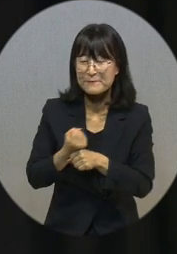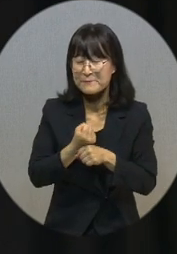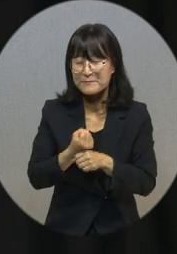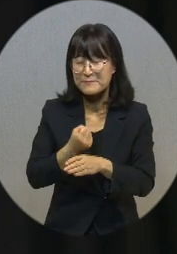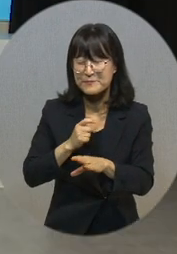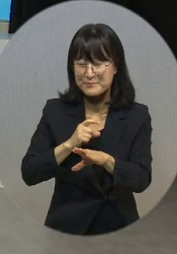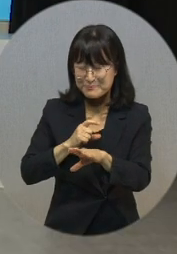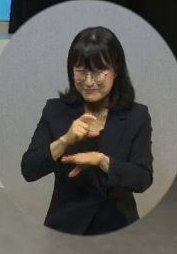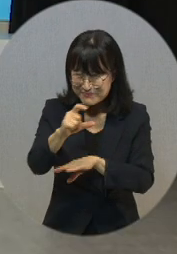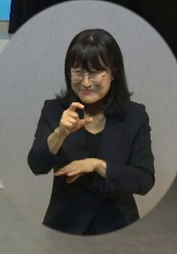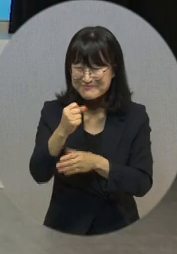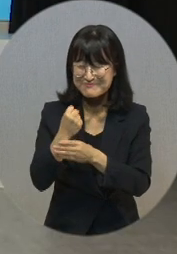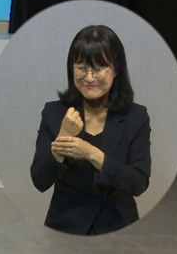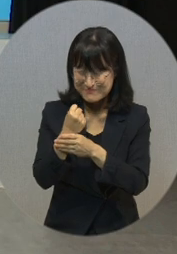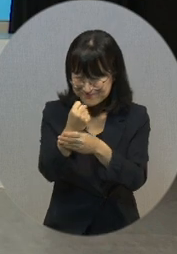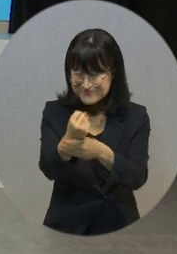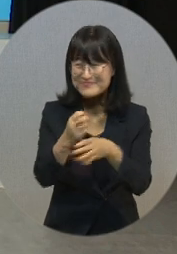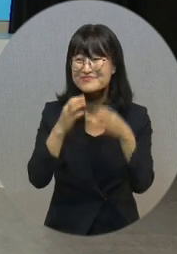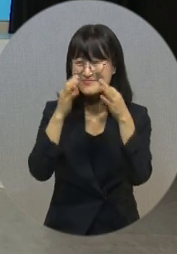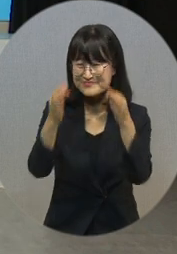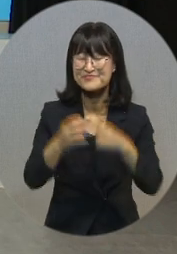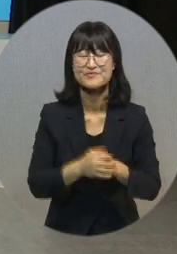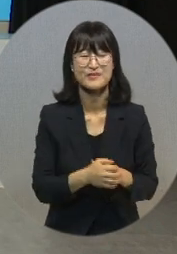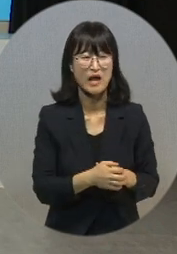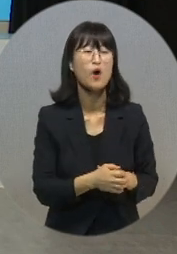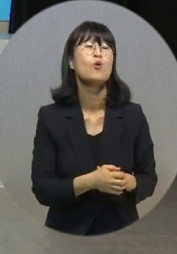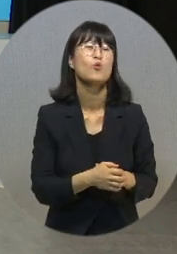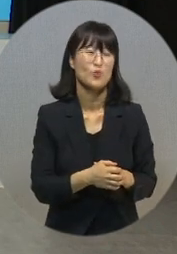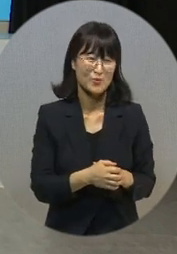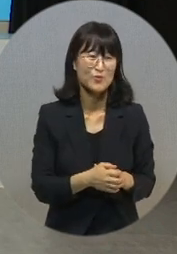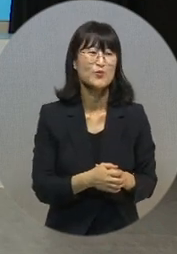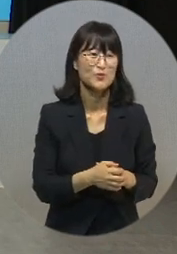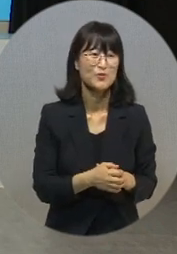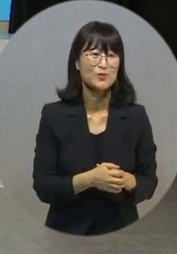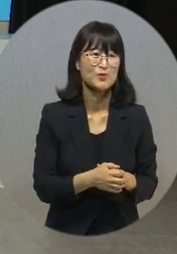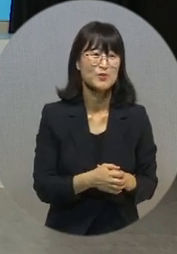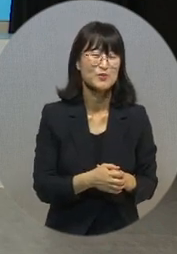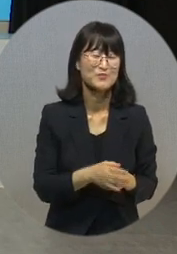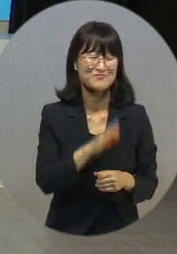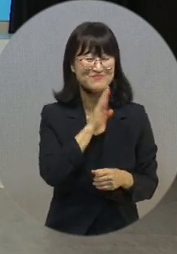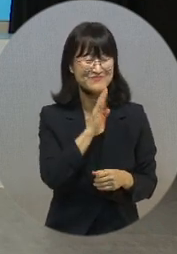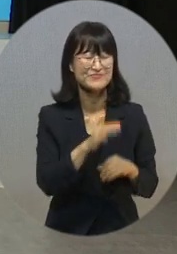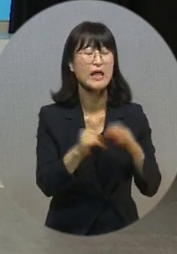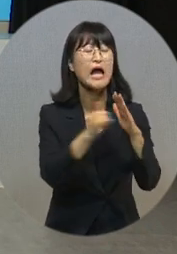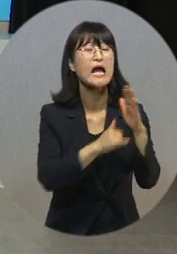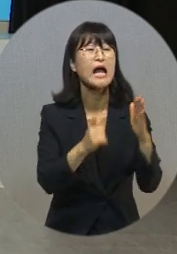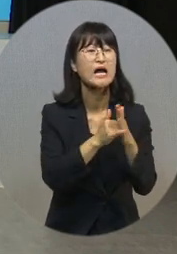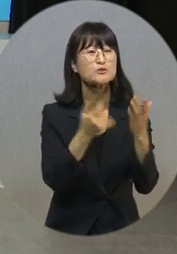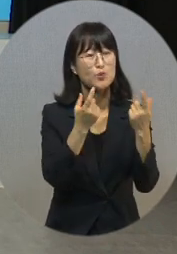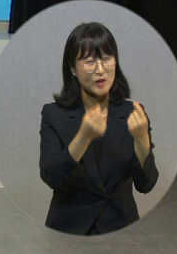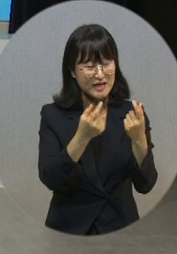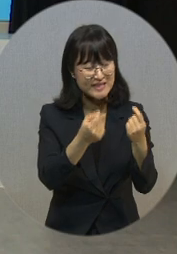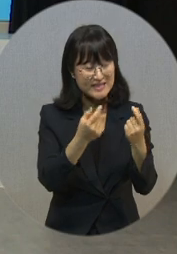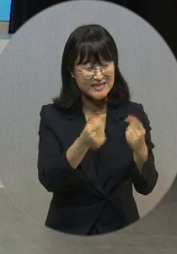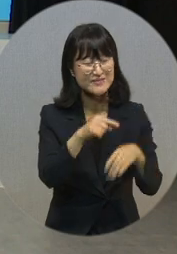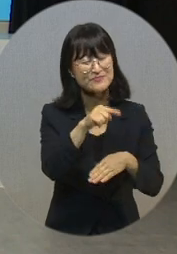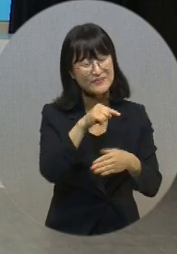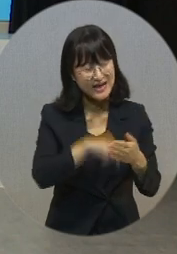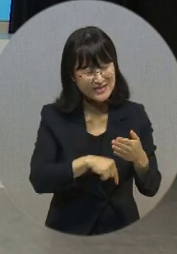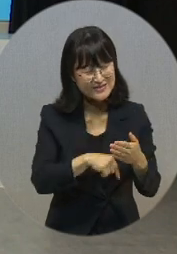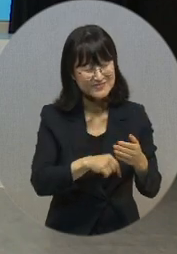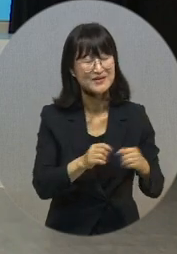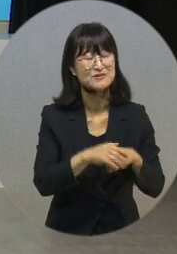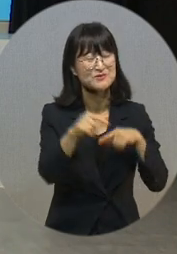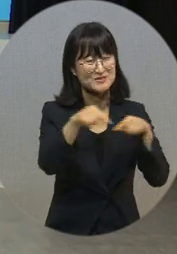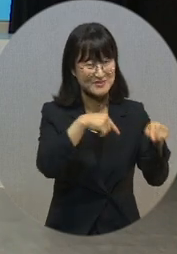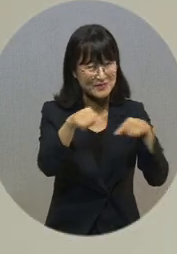네. 말이 와닿네요. 유권자가 가족 같은 마음으로 정치를 하시겠다는